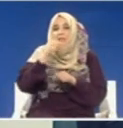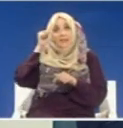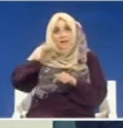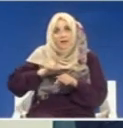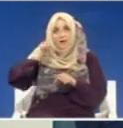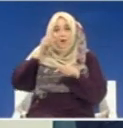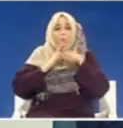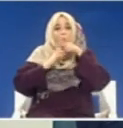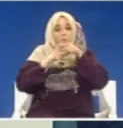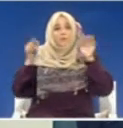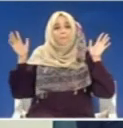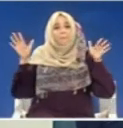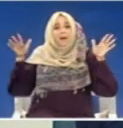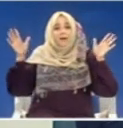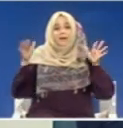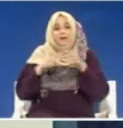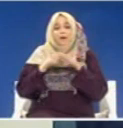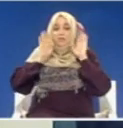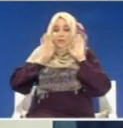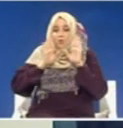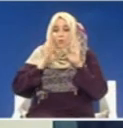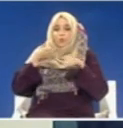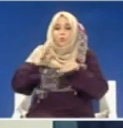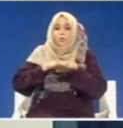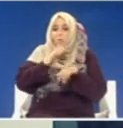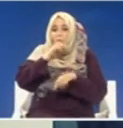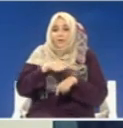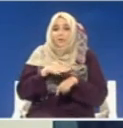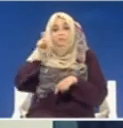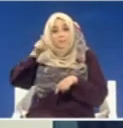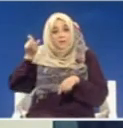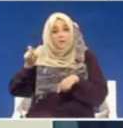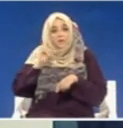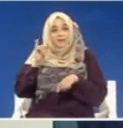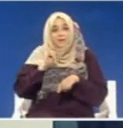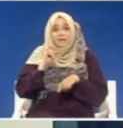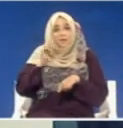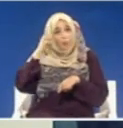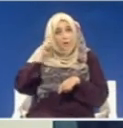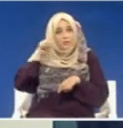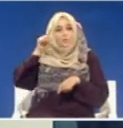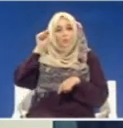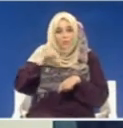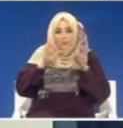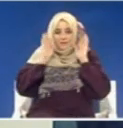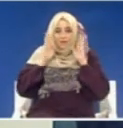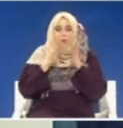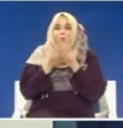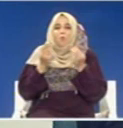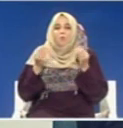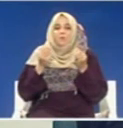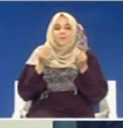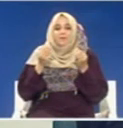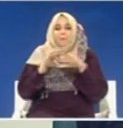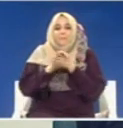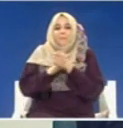الله وملائكته يصلون على النبي، يا أيها الذين آمنوا صلوا عليه وسلموا تسليما. الصلاة